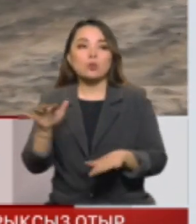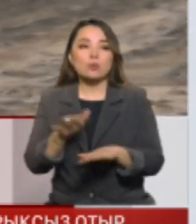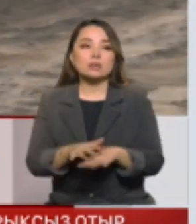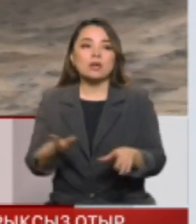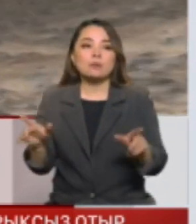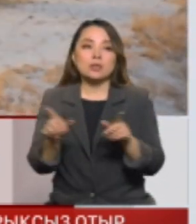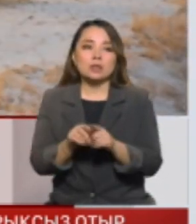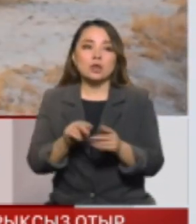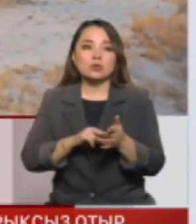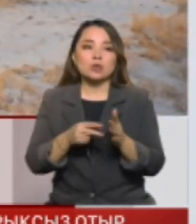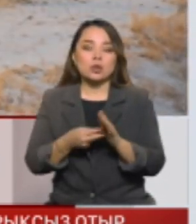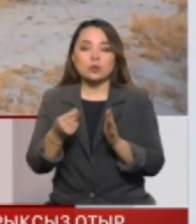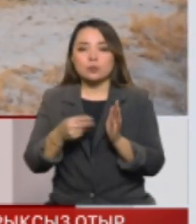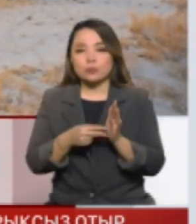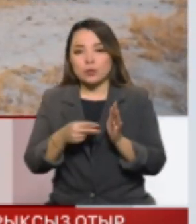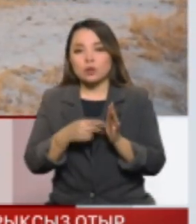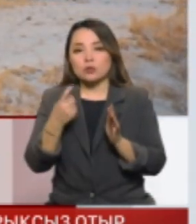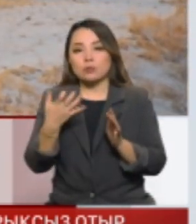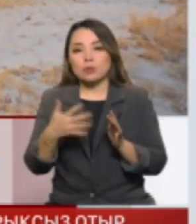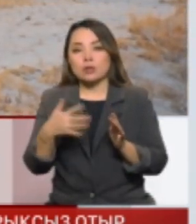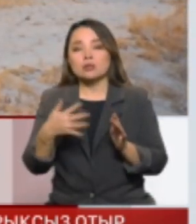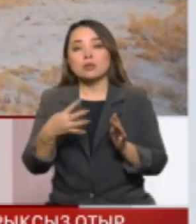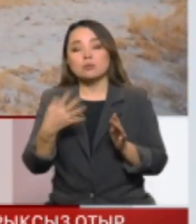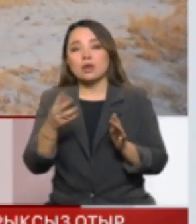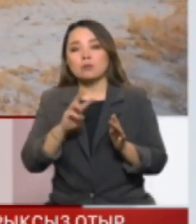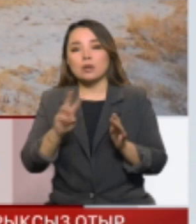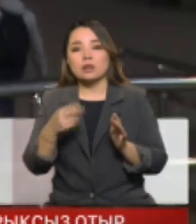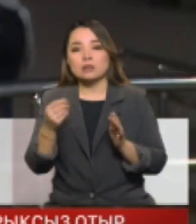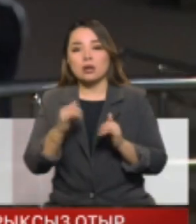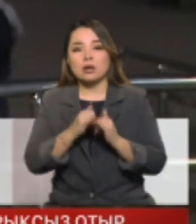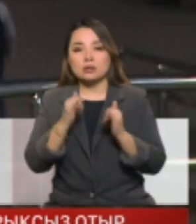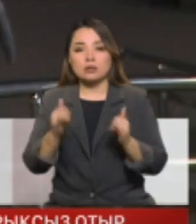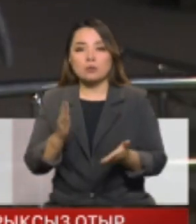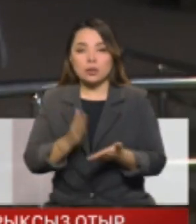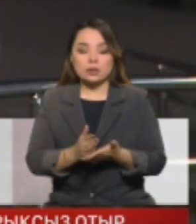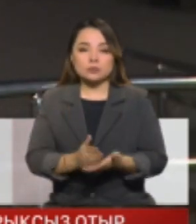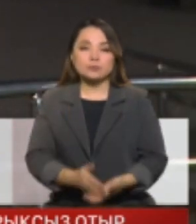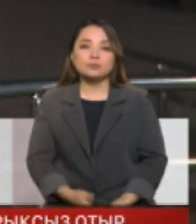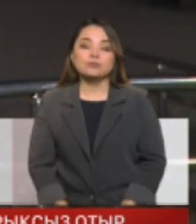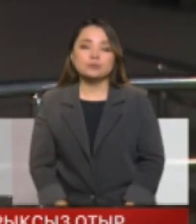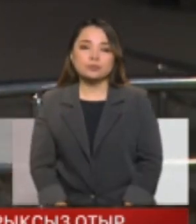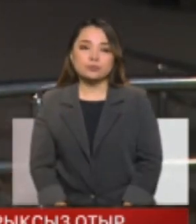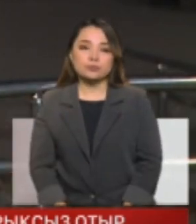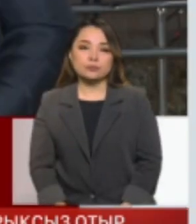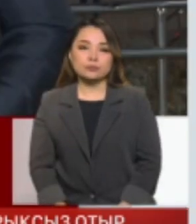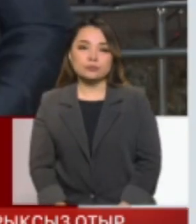бірлесіп жоба құнын 145 миллиард теңгеге дейін арттырды. Армангүл.